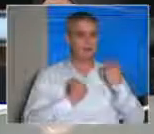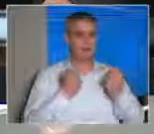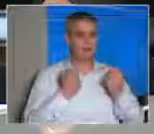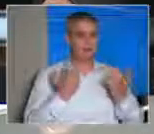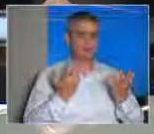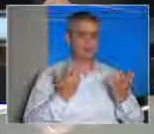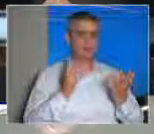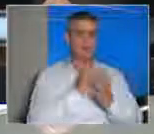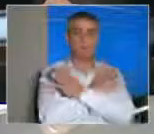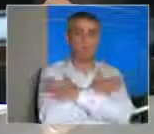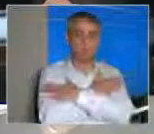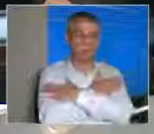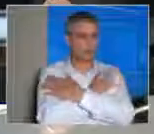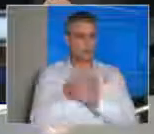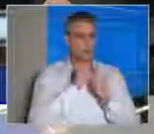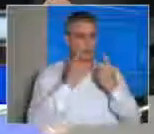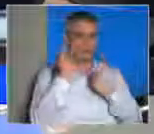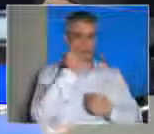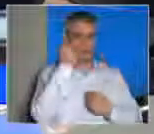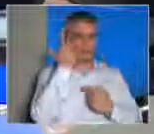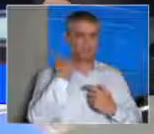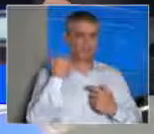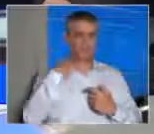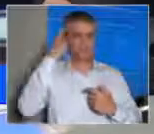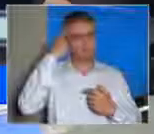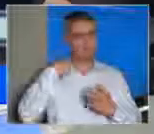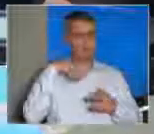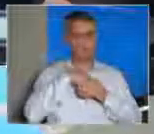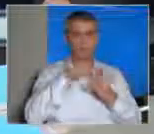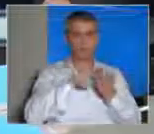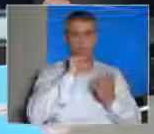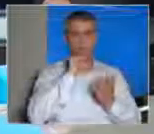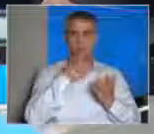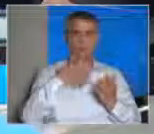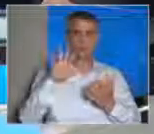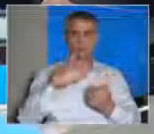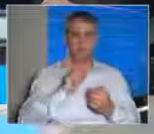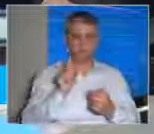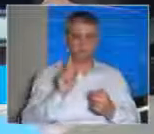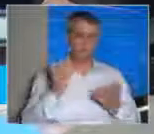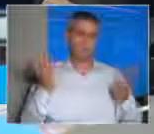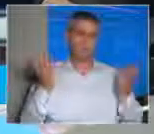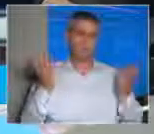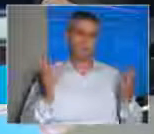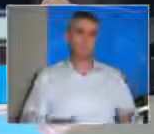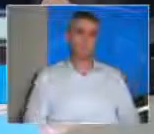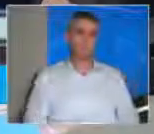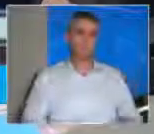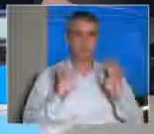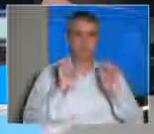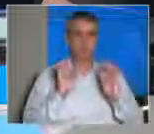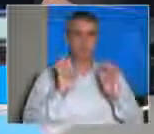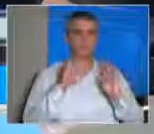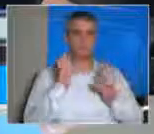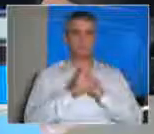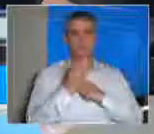כן, כן, גם מרוקו. בקיצור, אנחנו לא מקרה חריג. אנחנו תמיד חשבנו שאנחנו שם כי אף אחד לא רוצה אותנו באסיה. לא, אנחנו... בסדר,